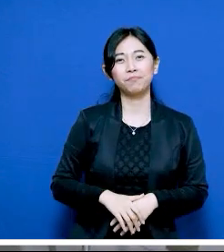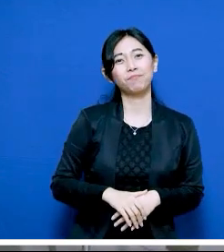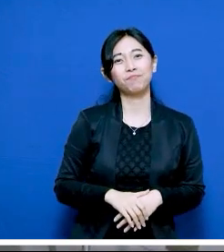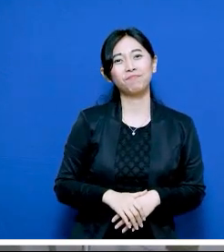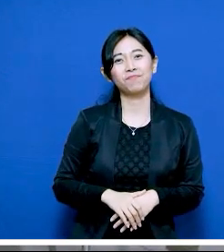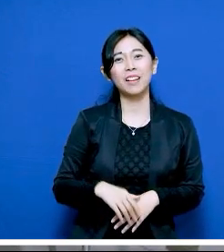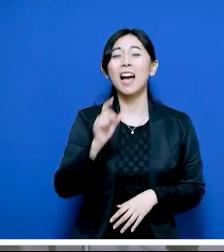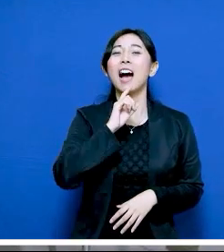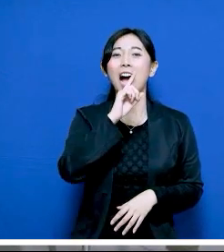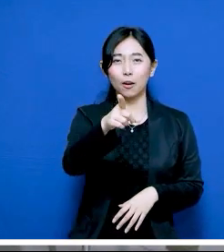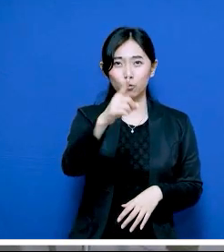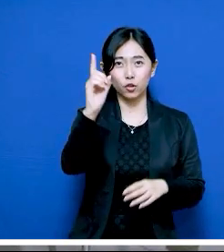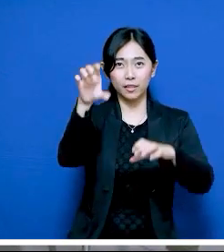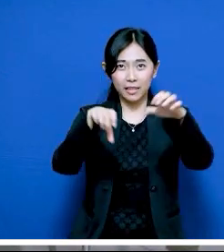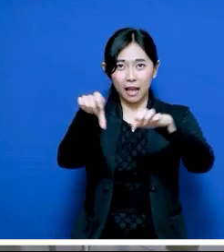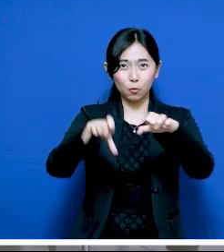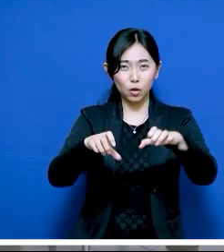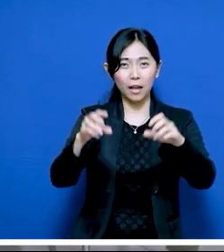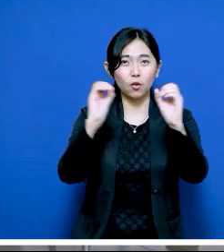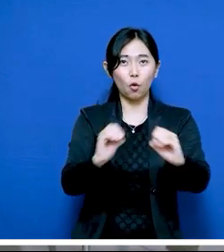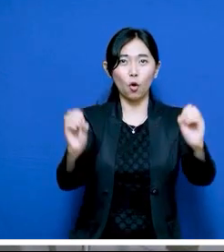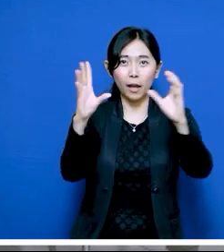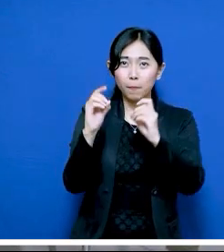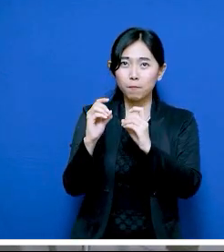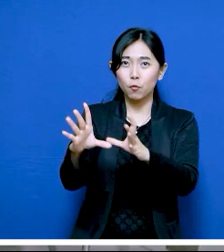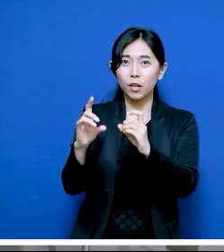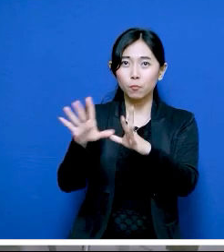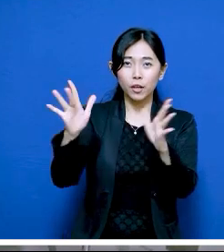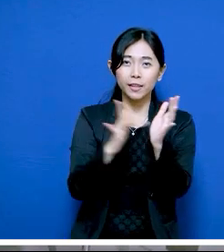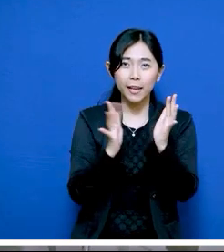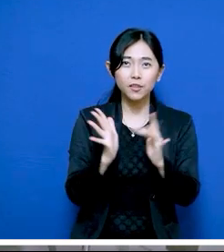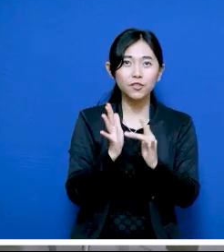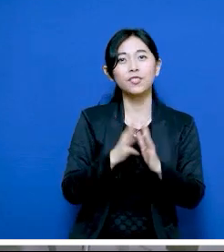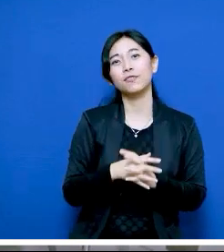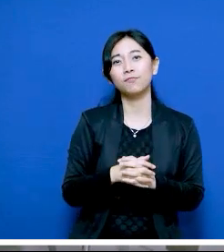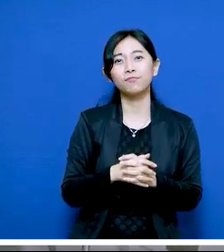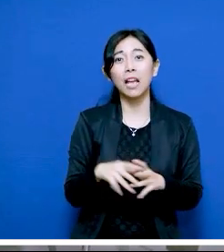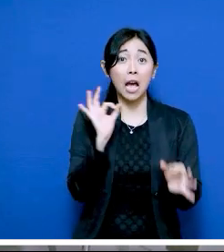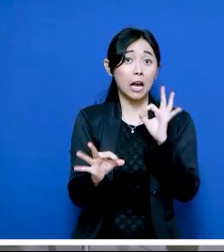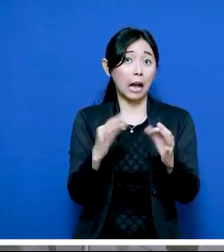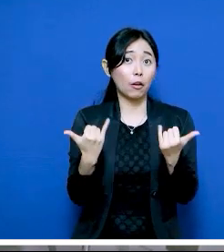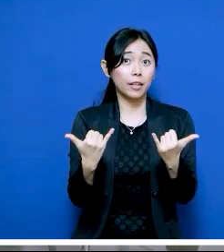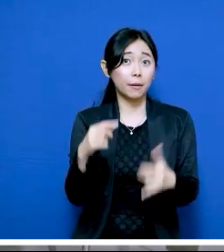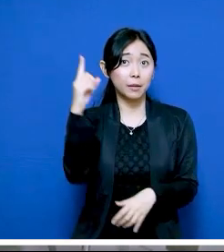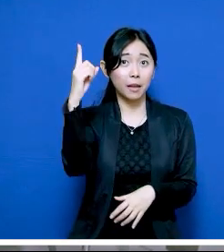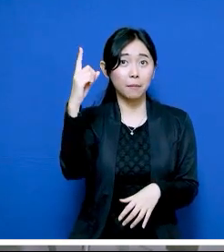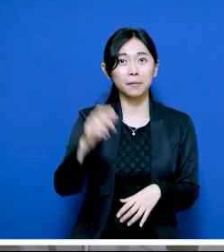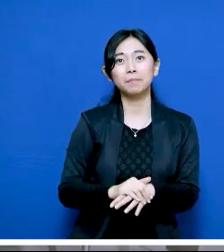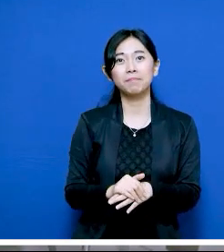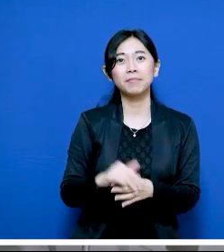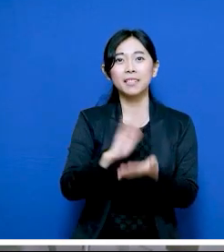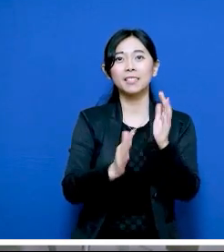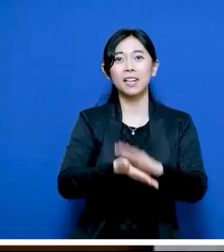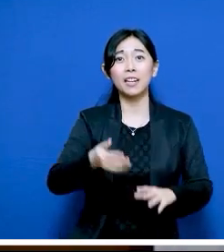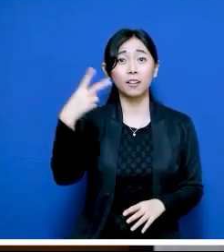justru dipertantangkan kepada murid-murid Tuhan Yesus? Kalau ini yang pertama, maka